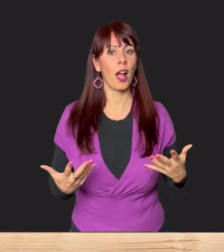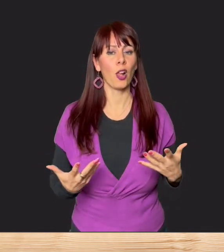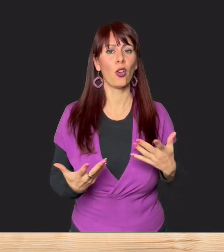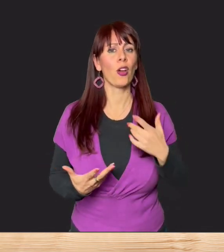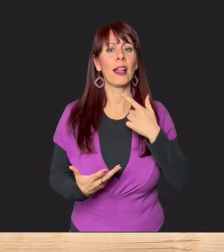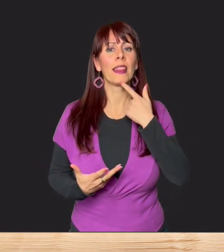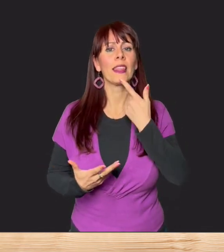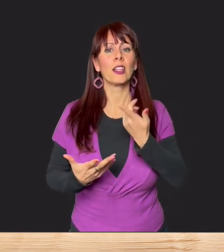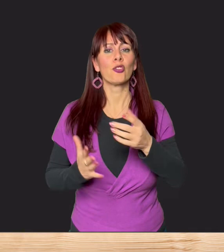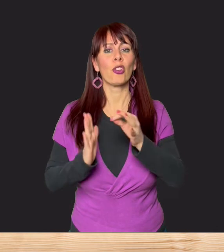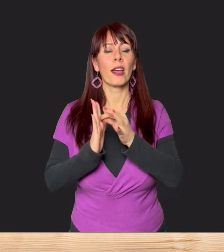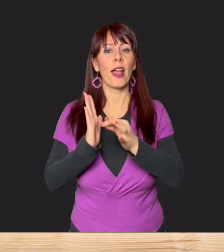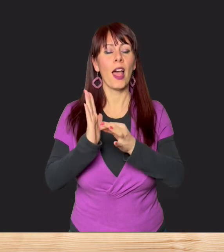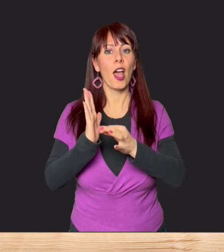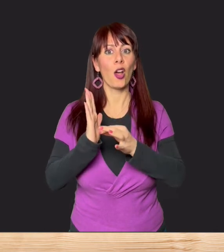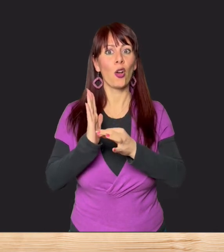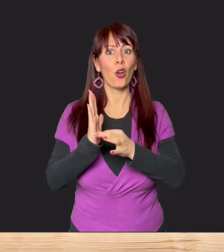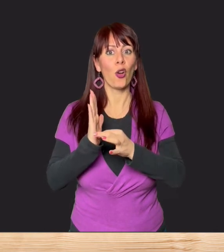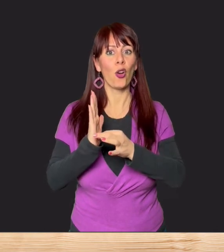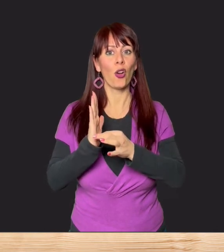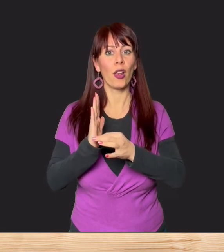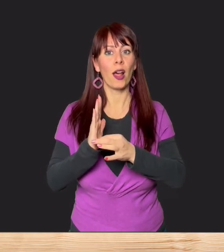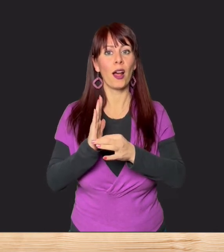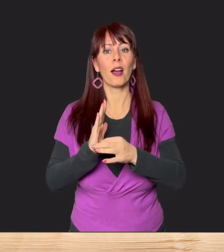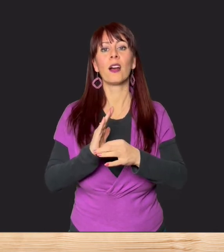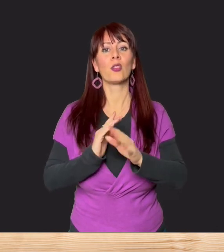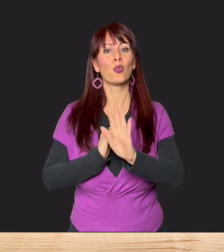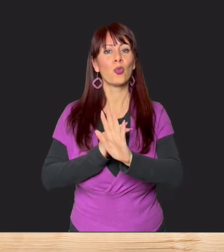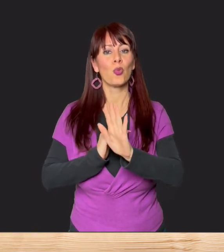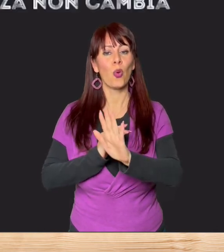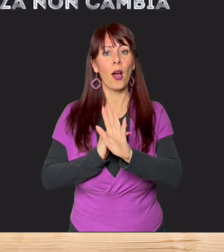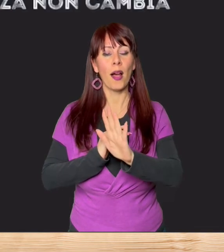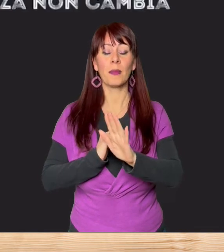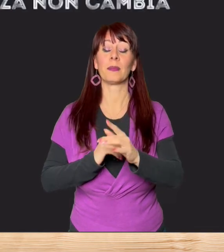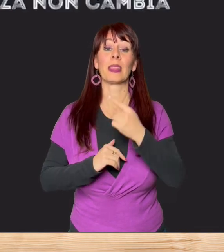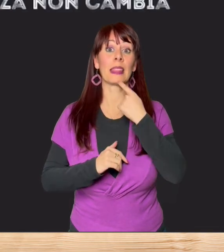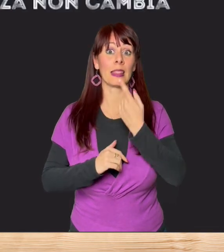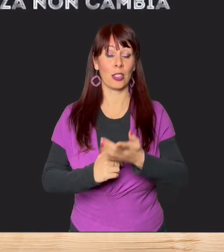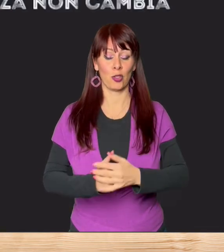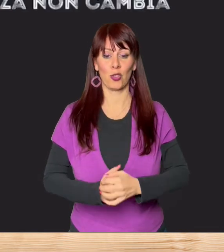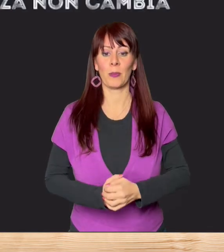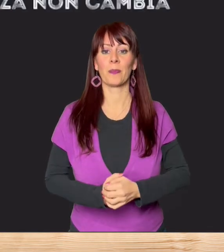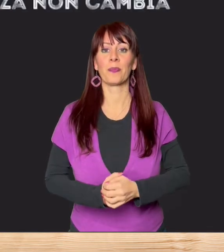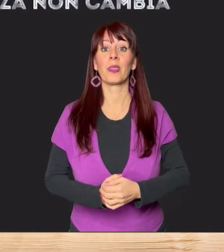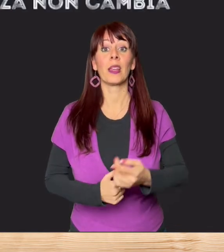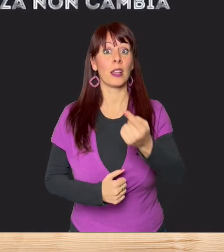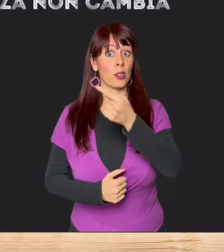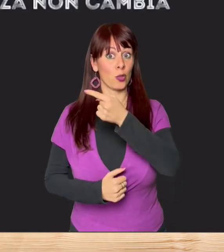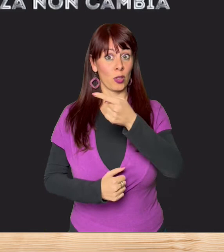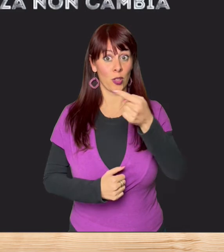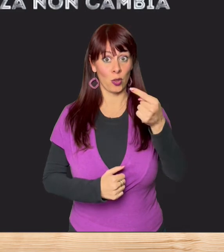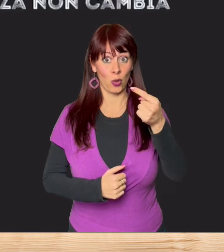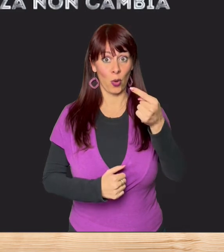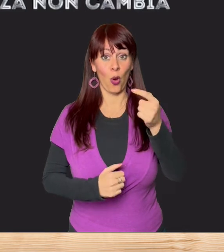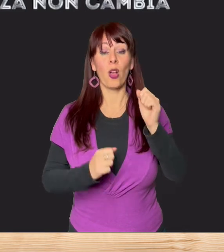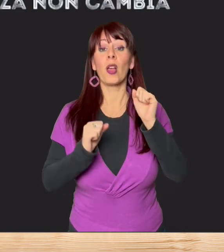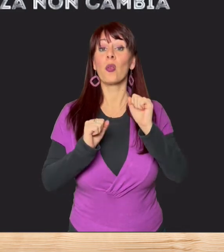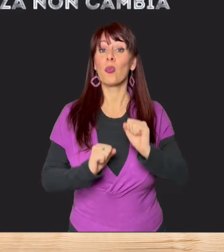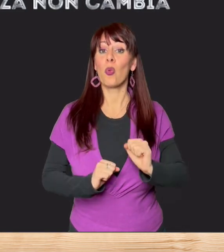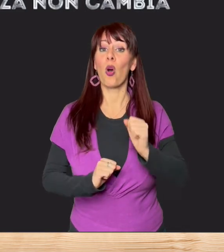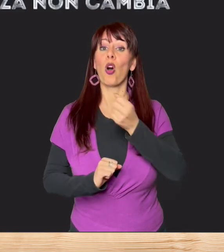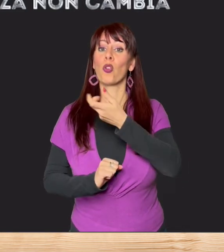innanzitutto vediamo cosa dice la regola della proprietà in varianti va dice che in una